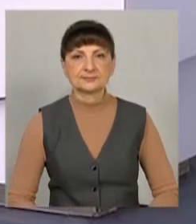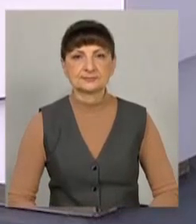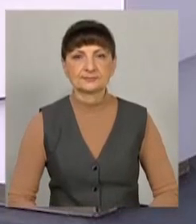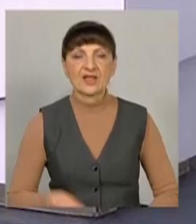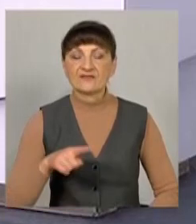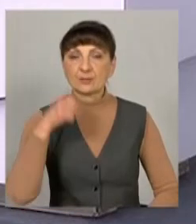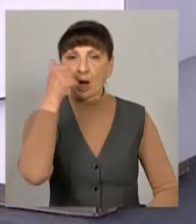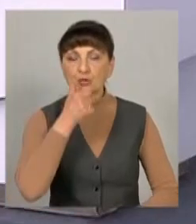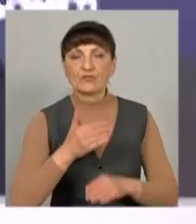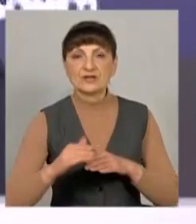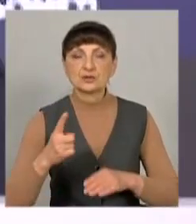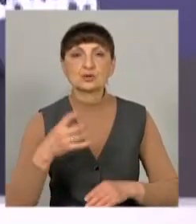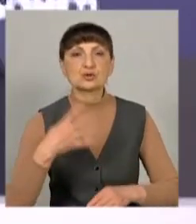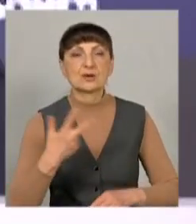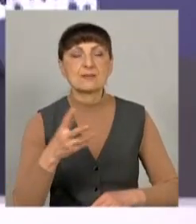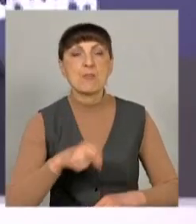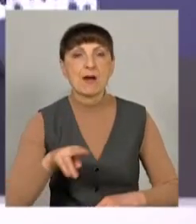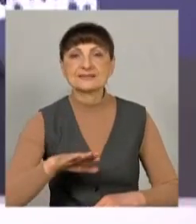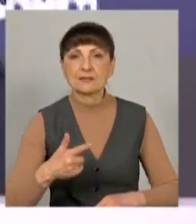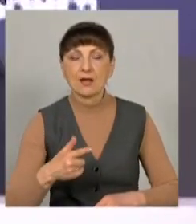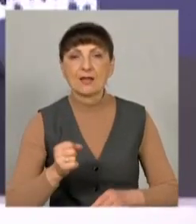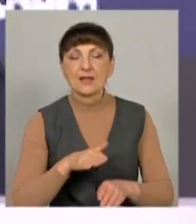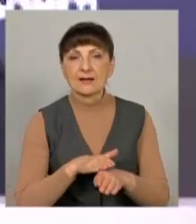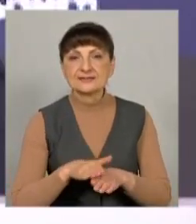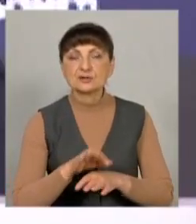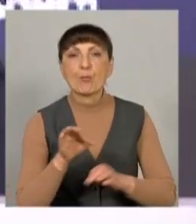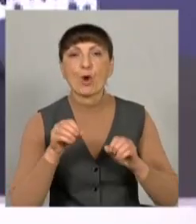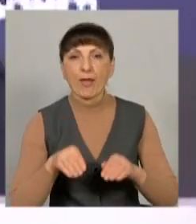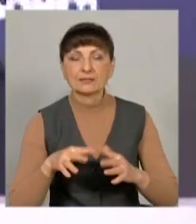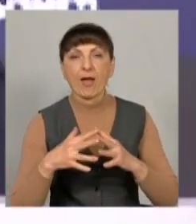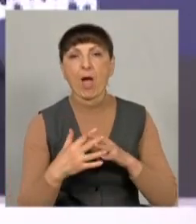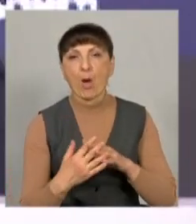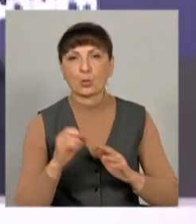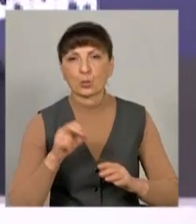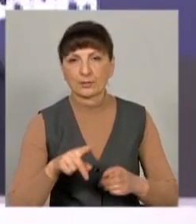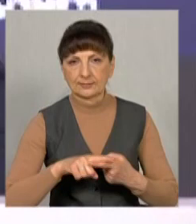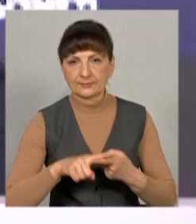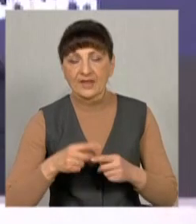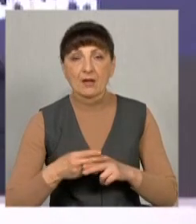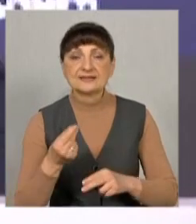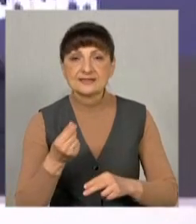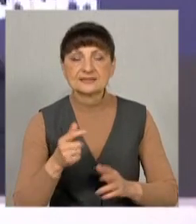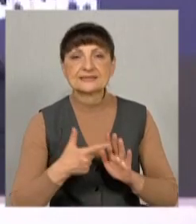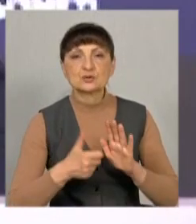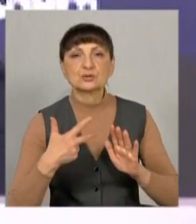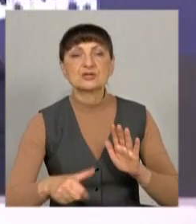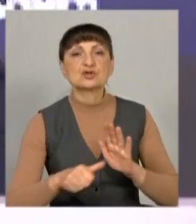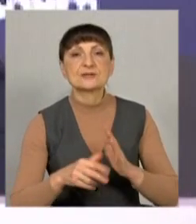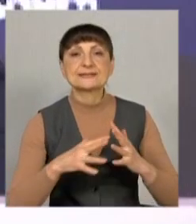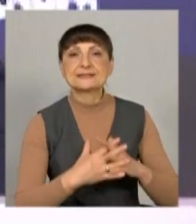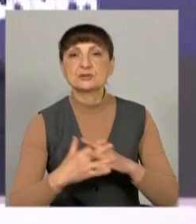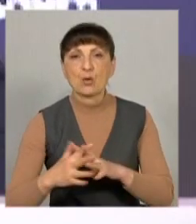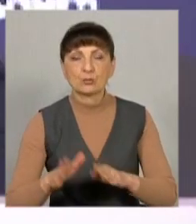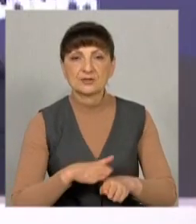В этом году выделено 143 миллиарда тенге на реализацию проекта «Аул Ель-БСГ». На эти средства в 736 селах